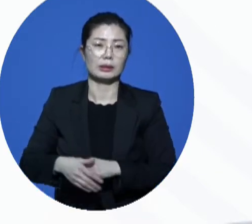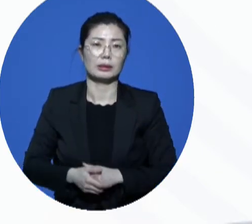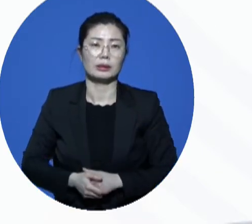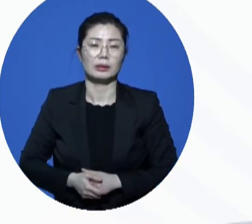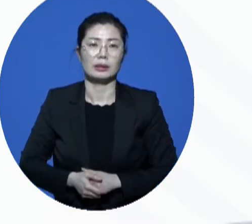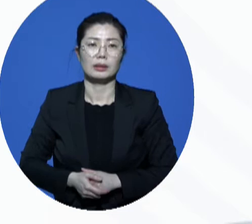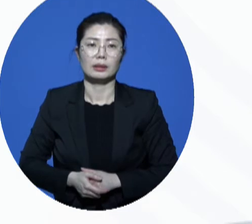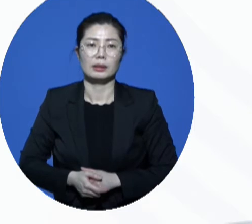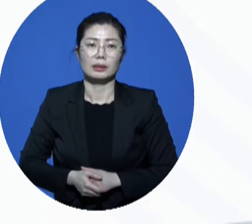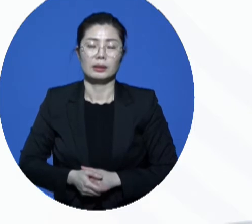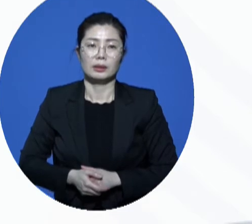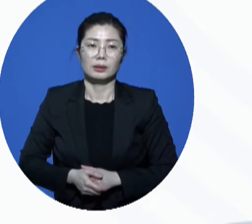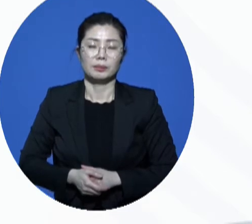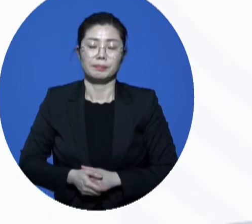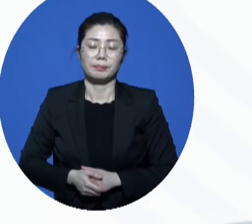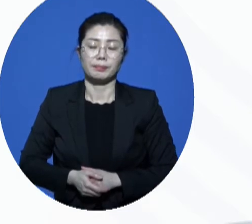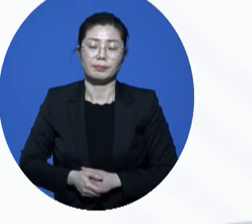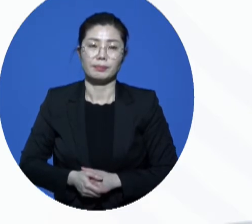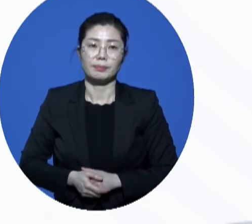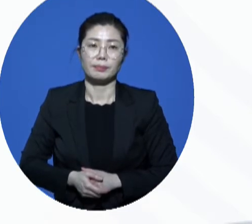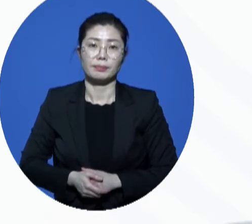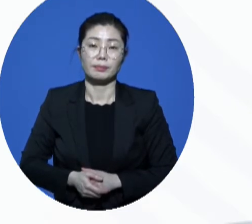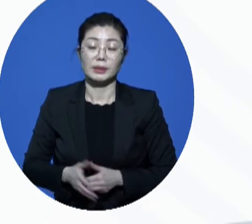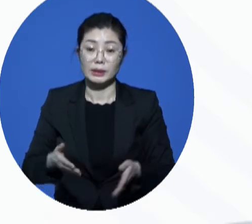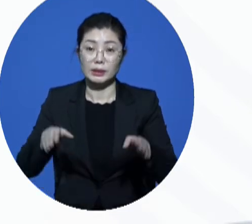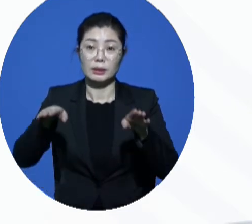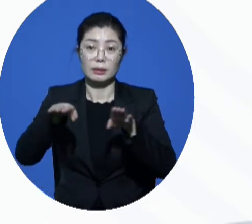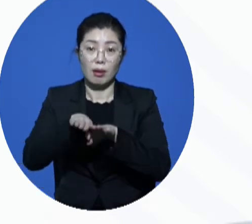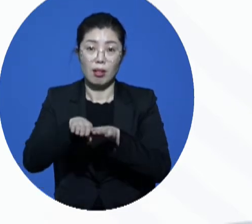대한 대답이 될 수는 없고요.